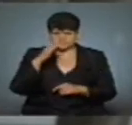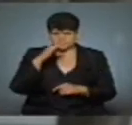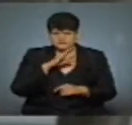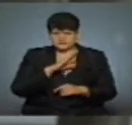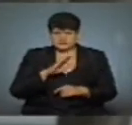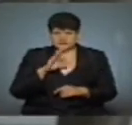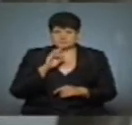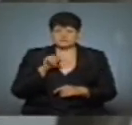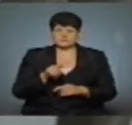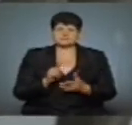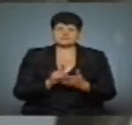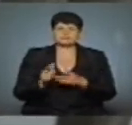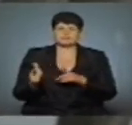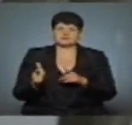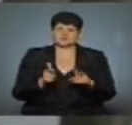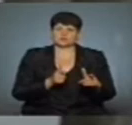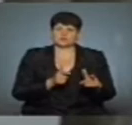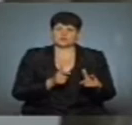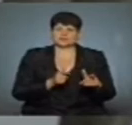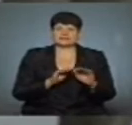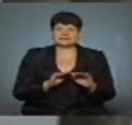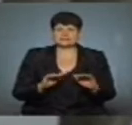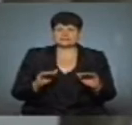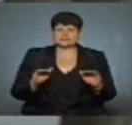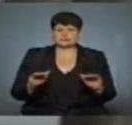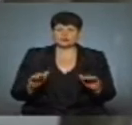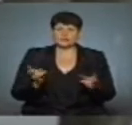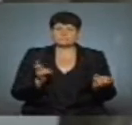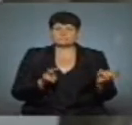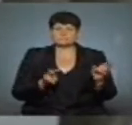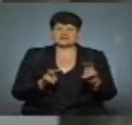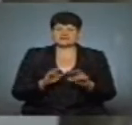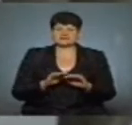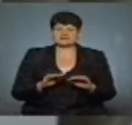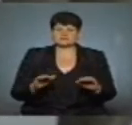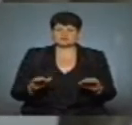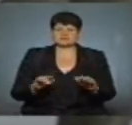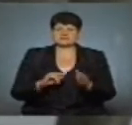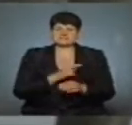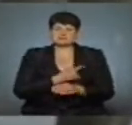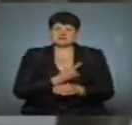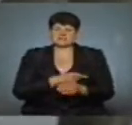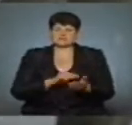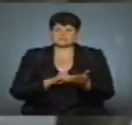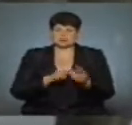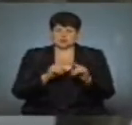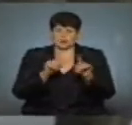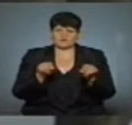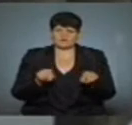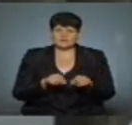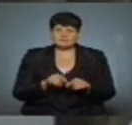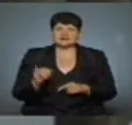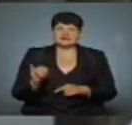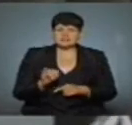що вони мають підготувати діток прийти в садочок з медичними довідками. І